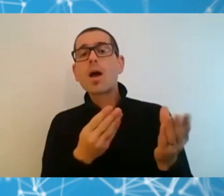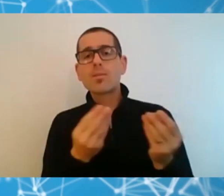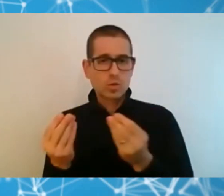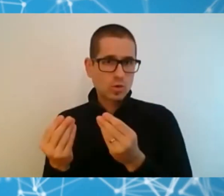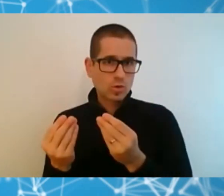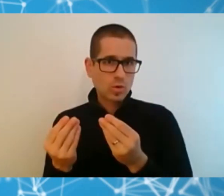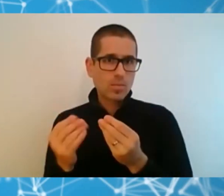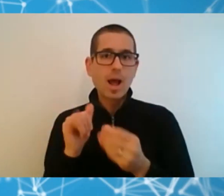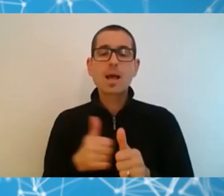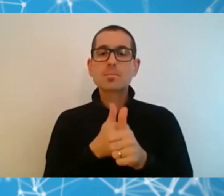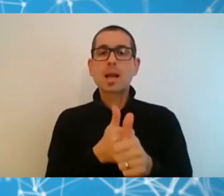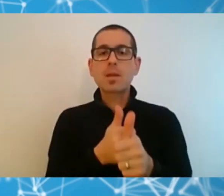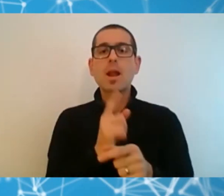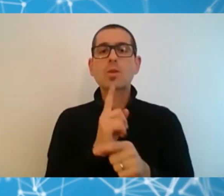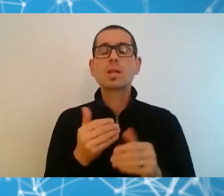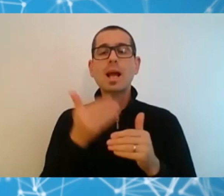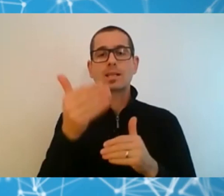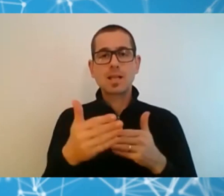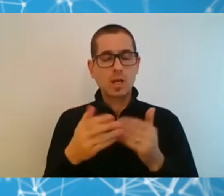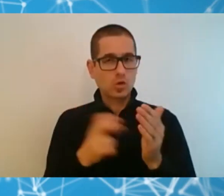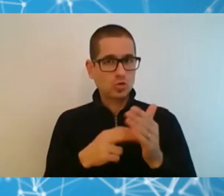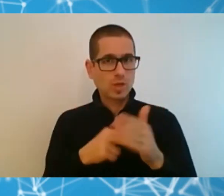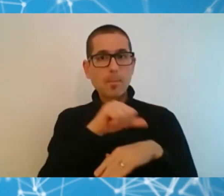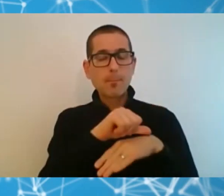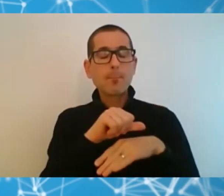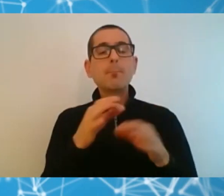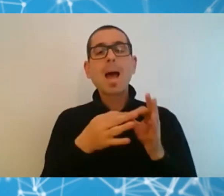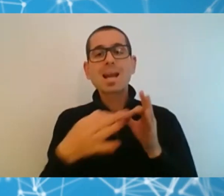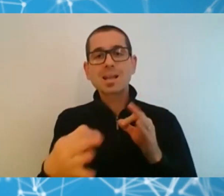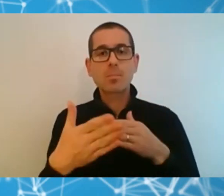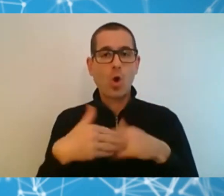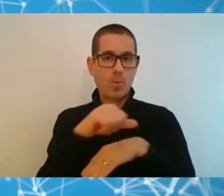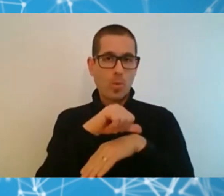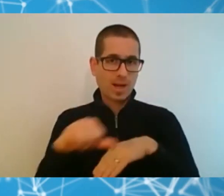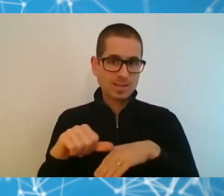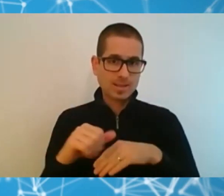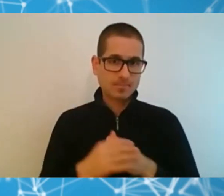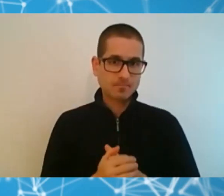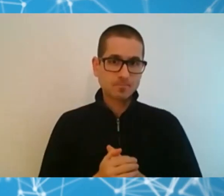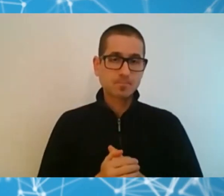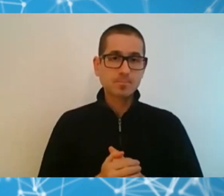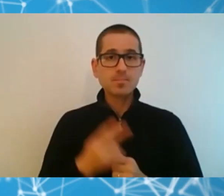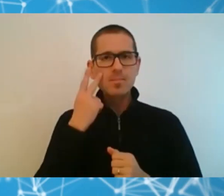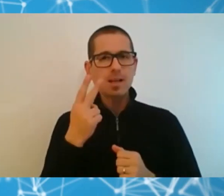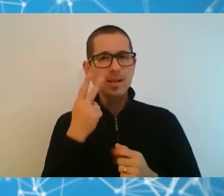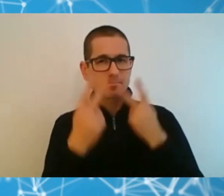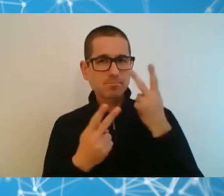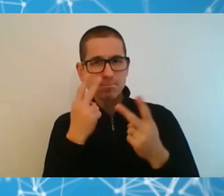še potem z meritvami ob operaciji. Kar se tiče monitoriranja, se